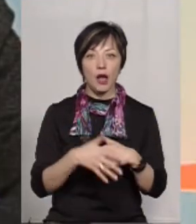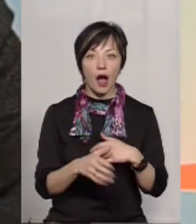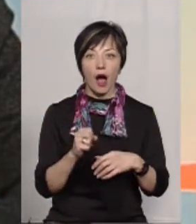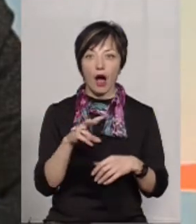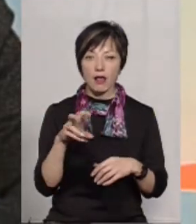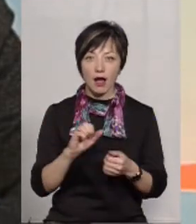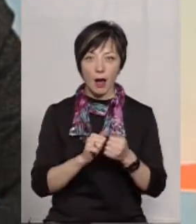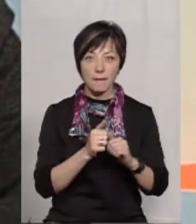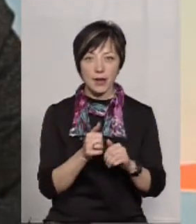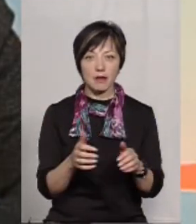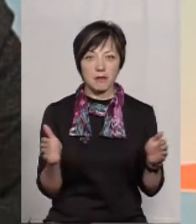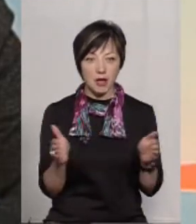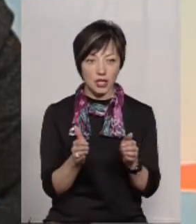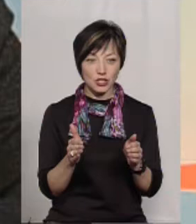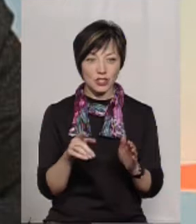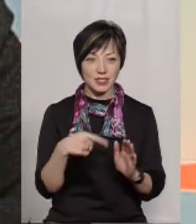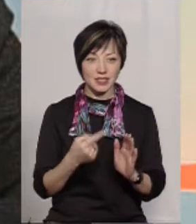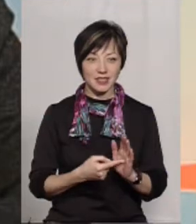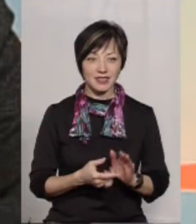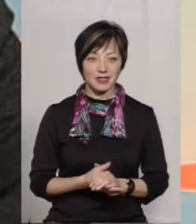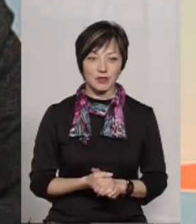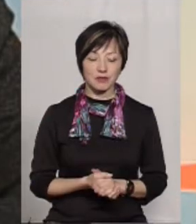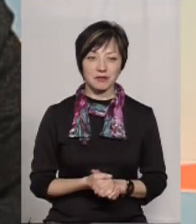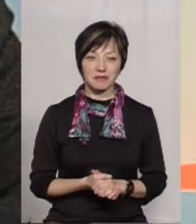розумію, але так Кам'янець набагато менший.